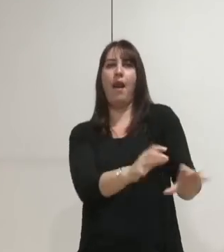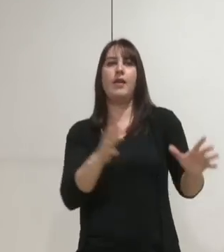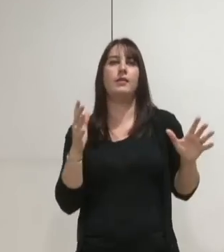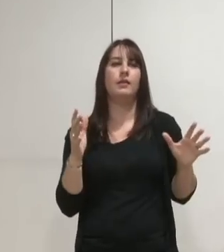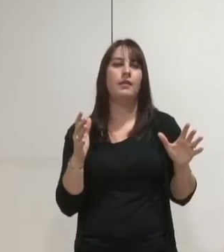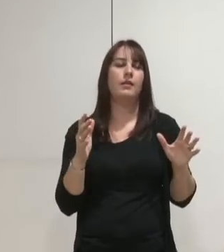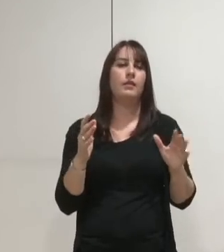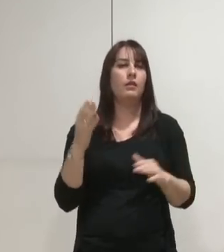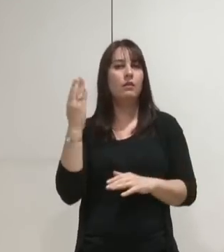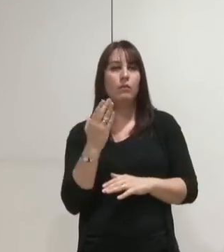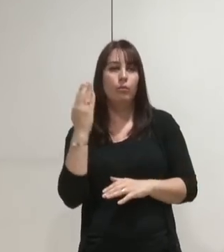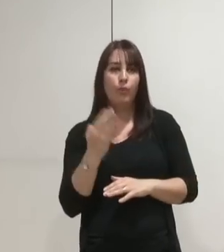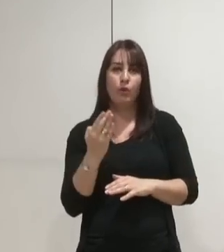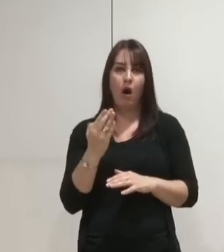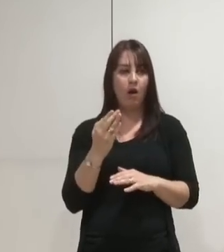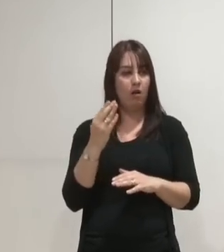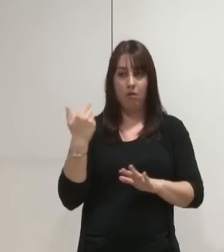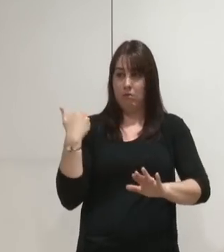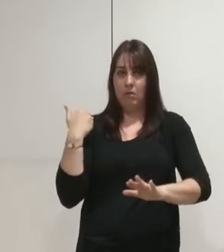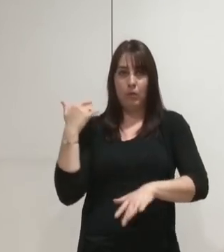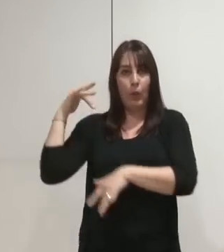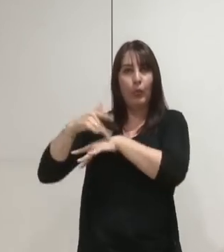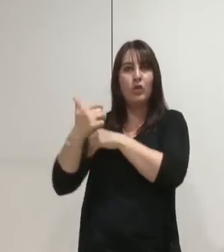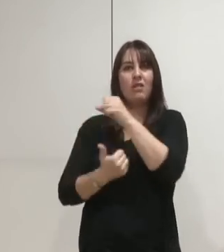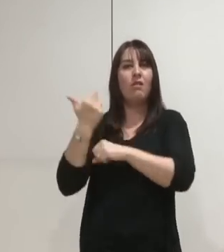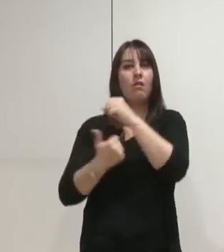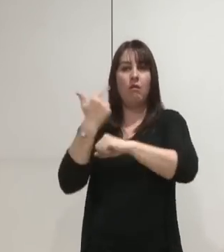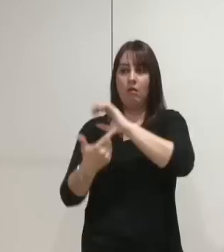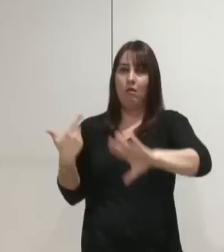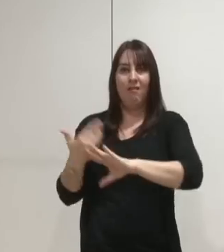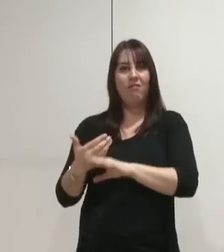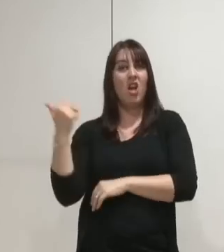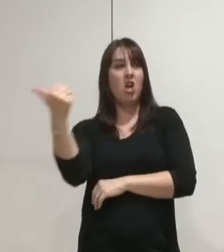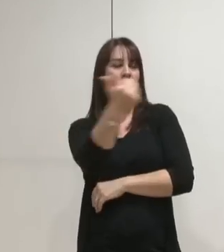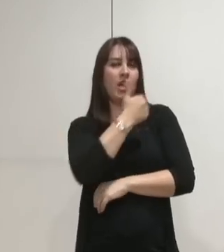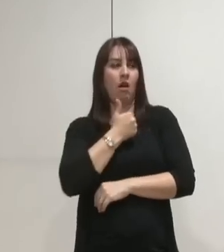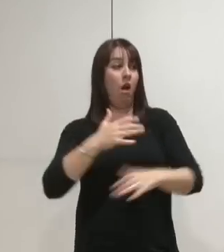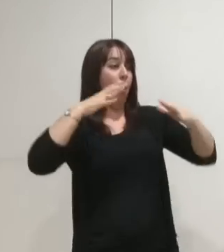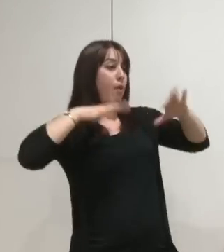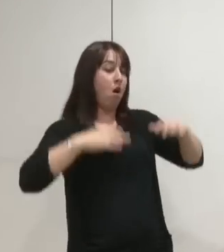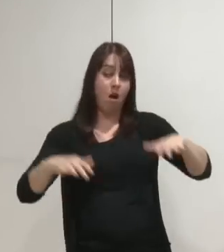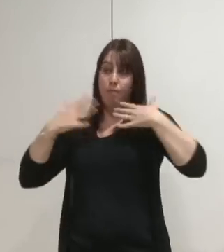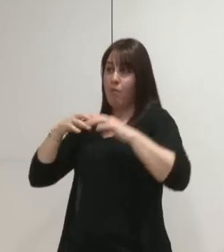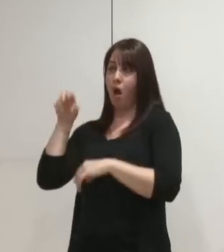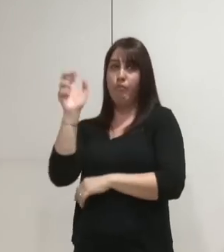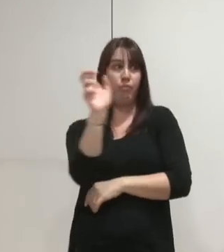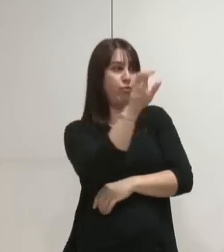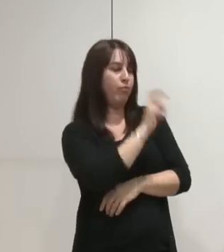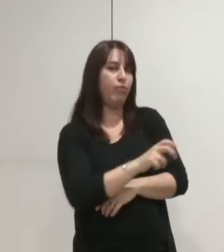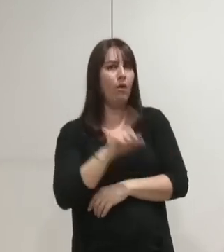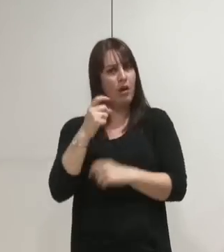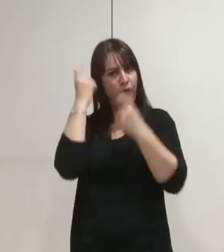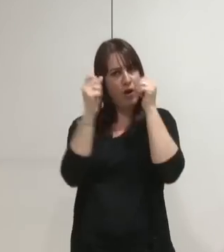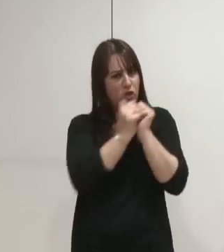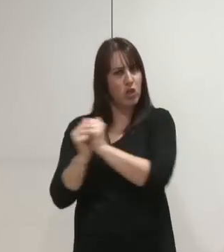des logiques de déplacement du problème que nous avons vécu ces dernières années où tous se renvoie la balle il nous faut maintenant avancer vers une logique de solution collective